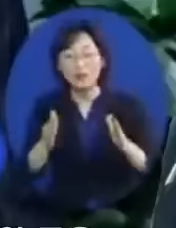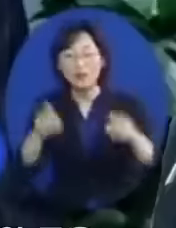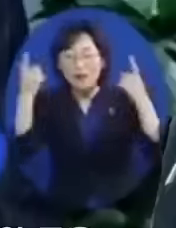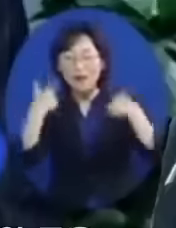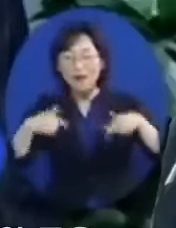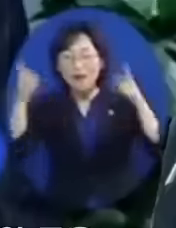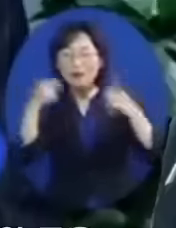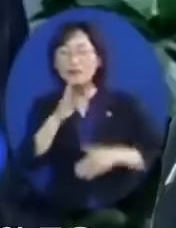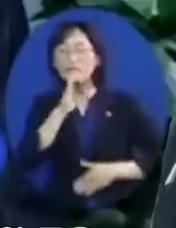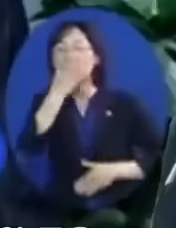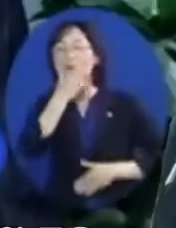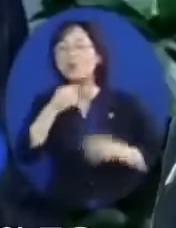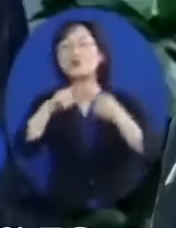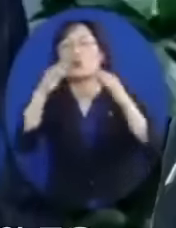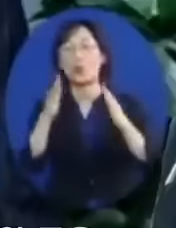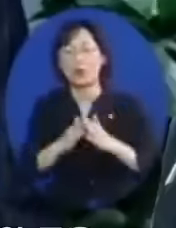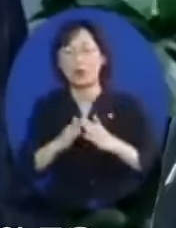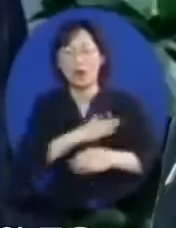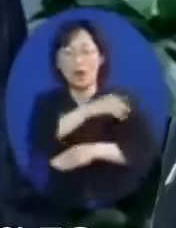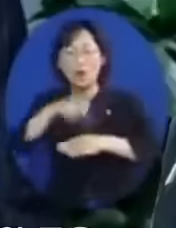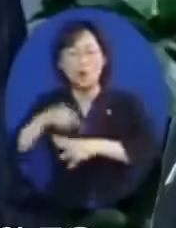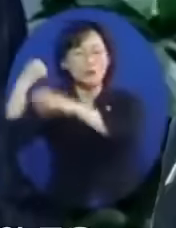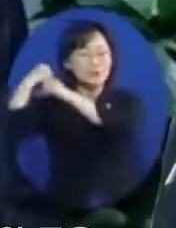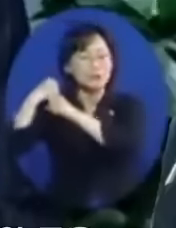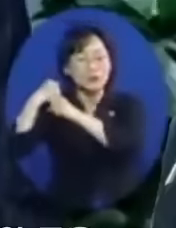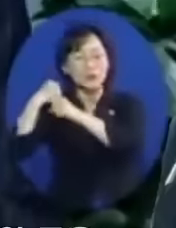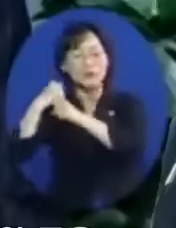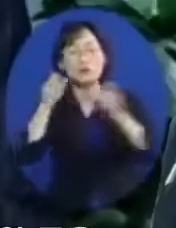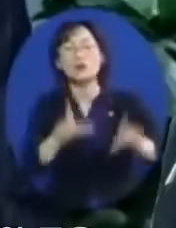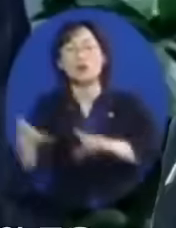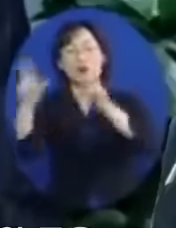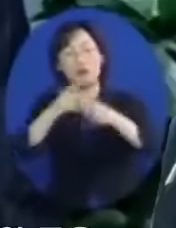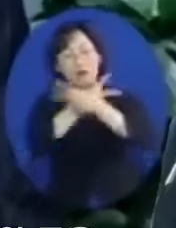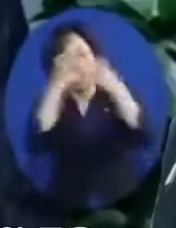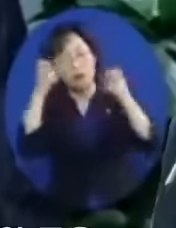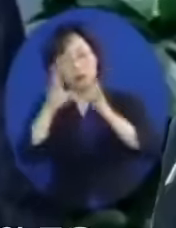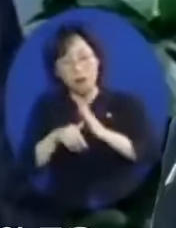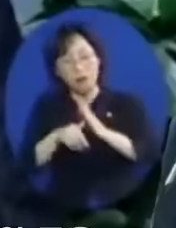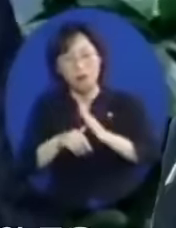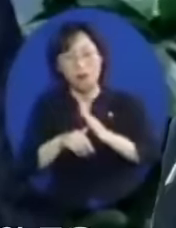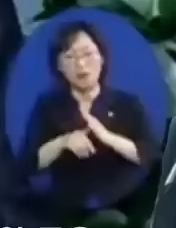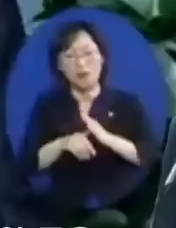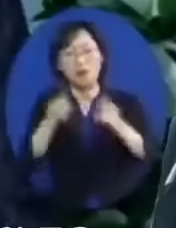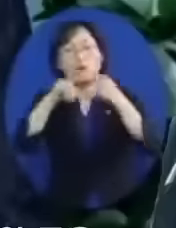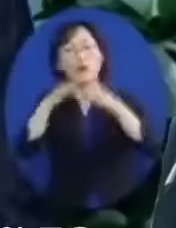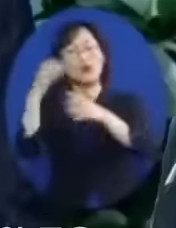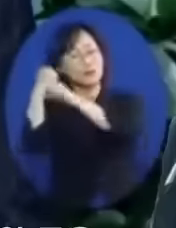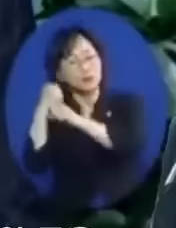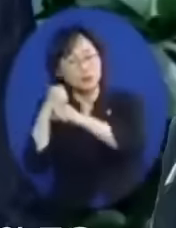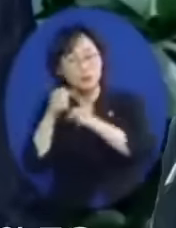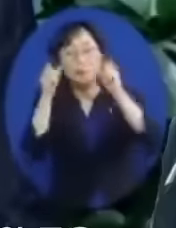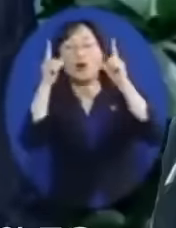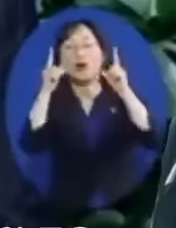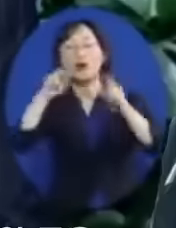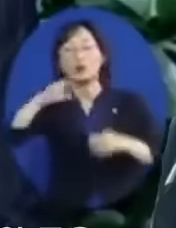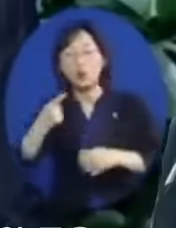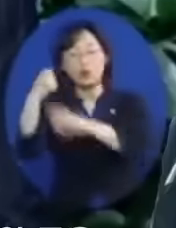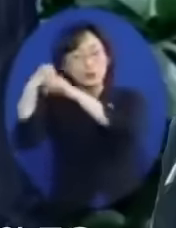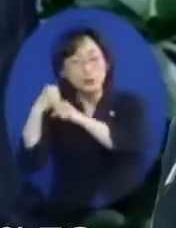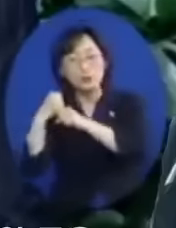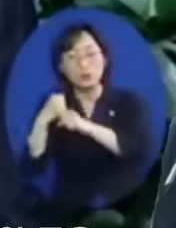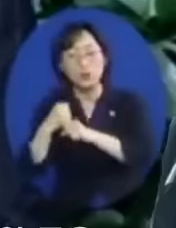항상 순복음교회를 몸에 짊어지고 살았습니다. 잘 때도 순복음교회를 짊어지고 깰 때도 순복음교회를